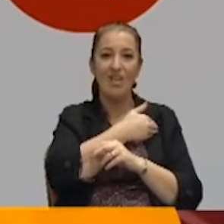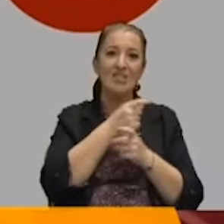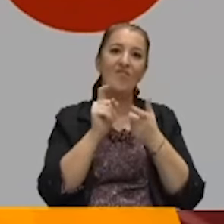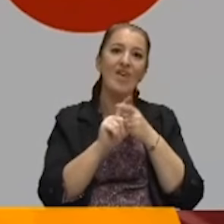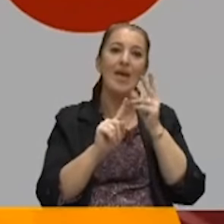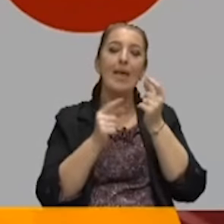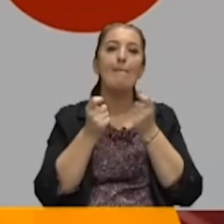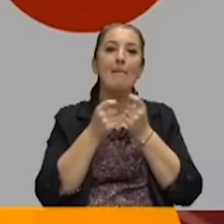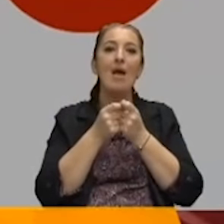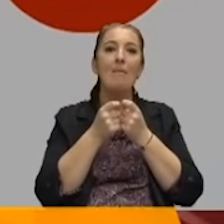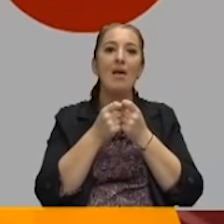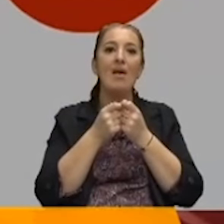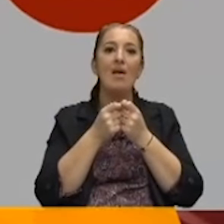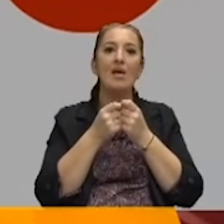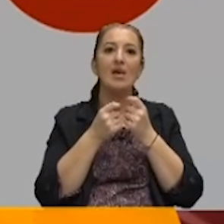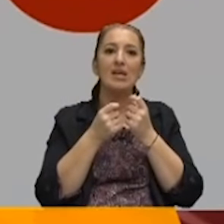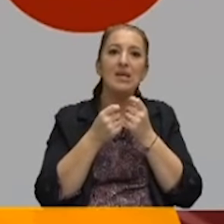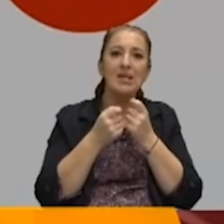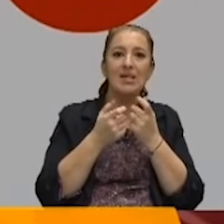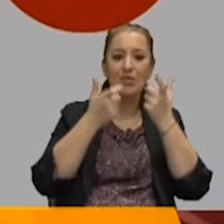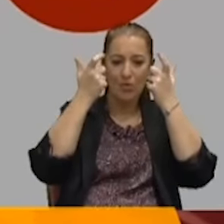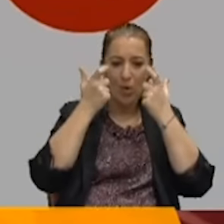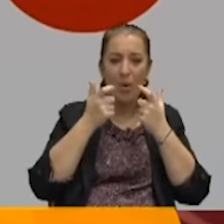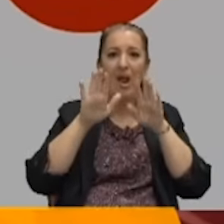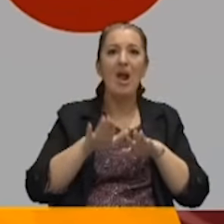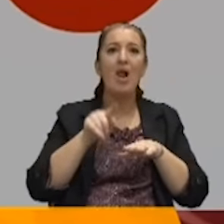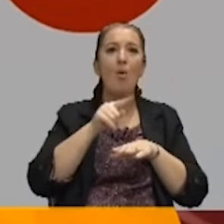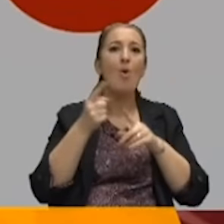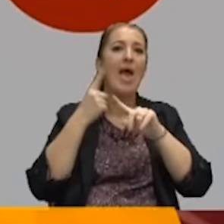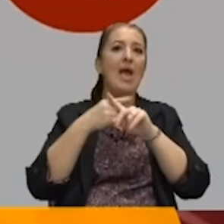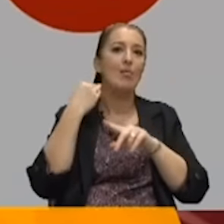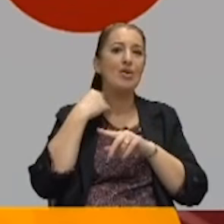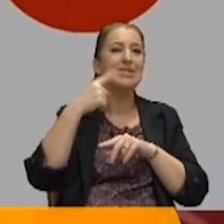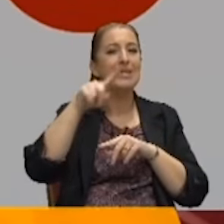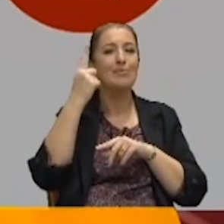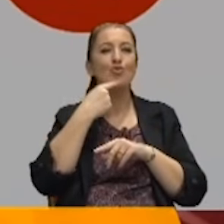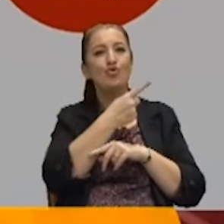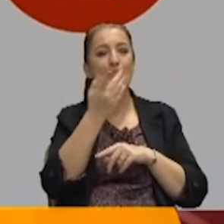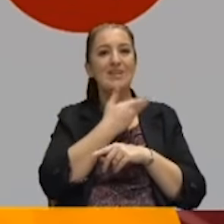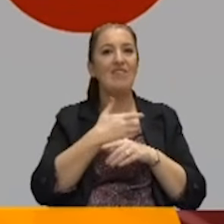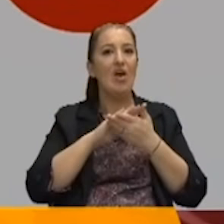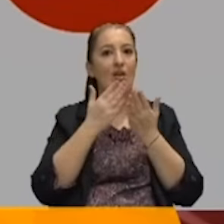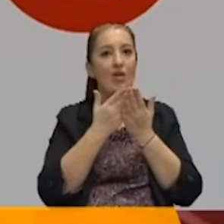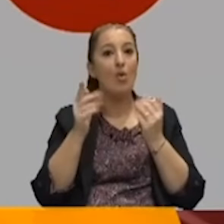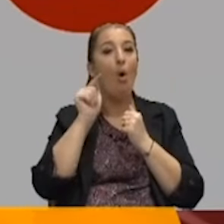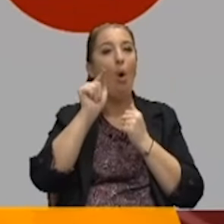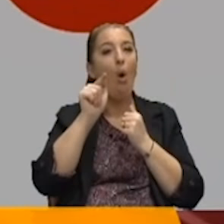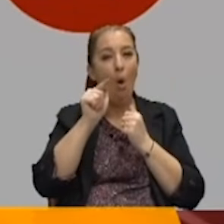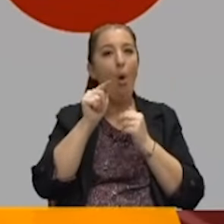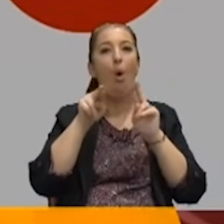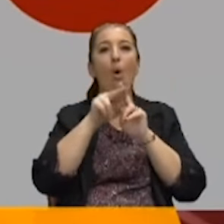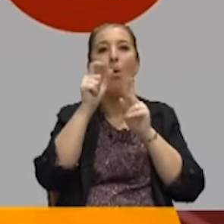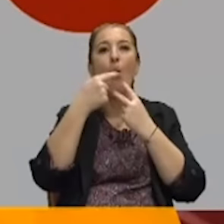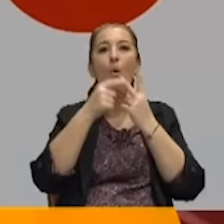İBB'ye yaratılan bu ek borç. Size bir şey söyleyeyim mi sevgili arkadaşlar? O kuyuyu